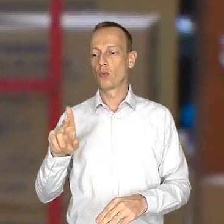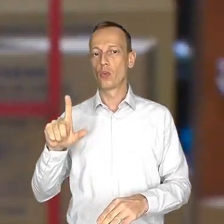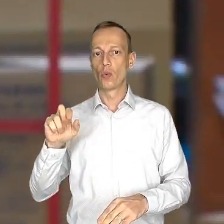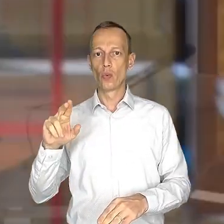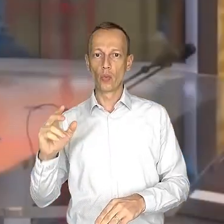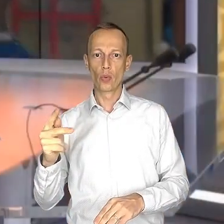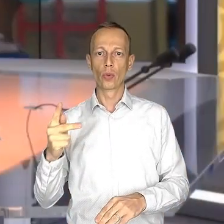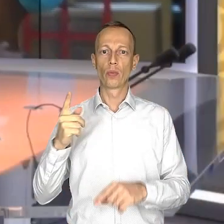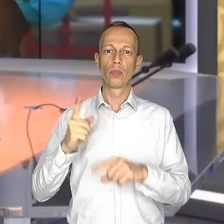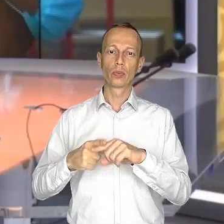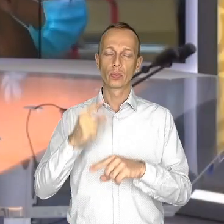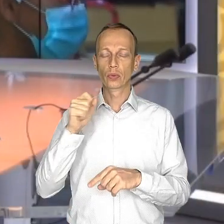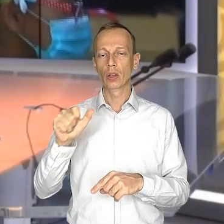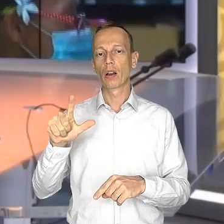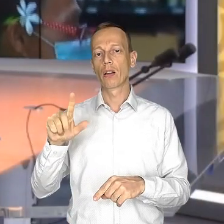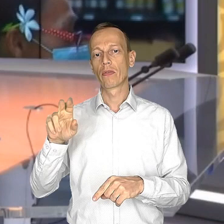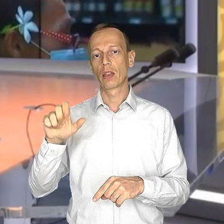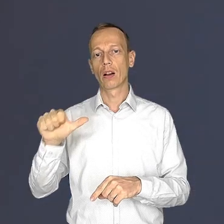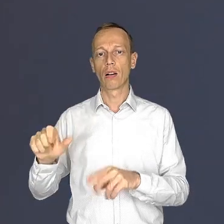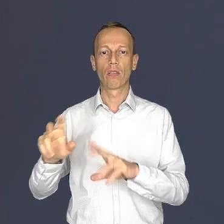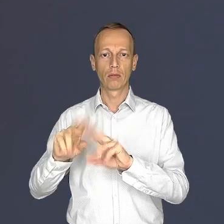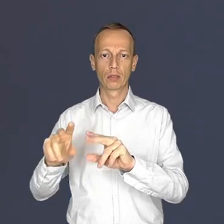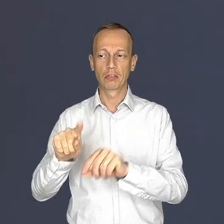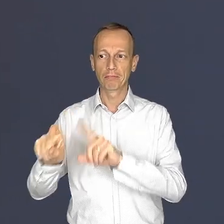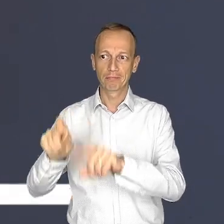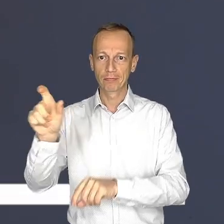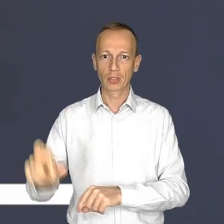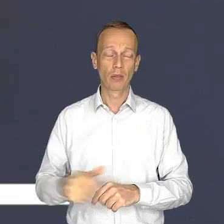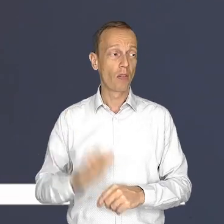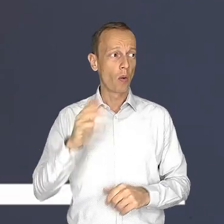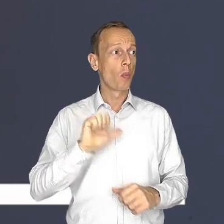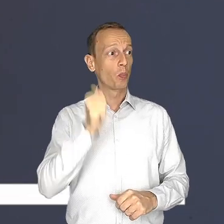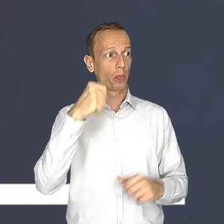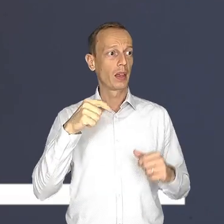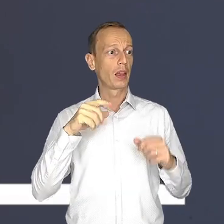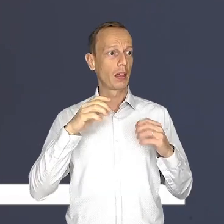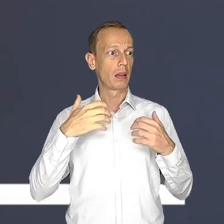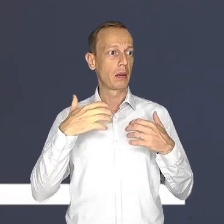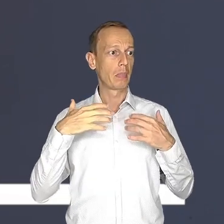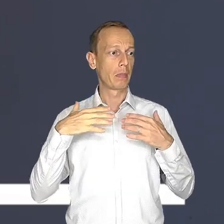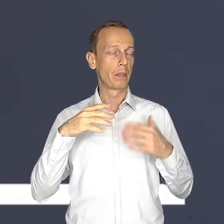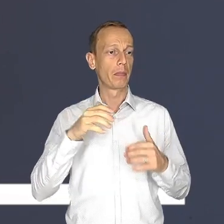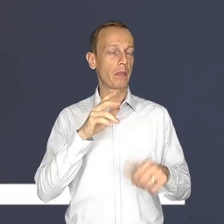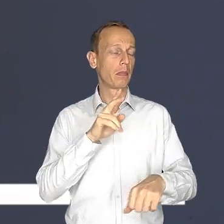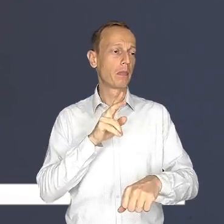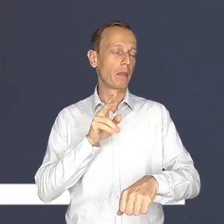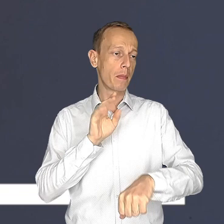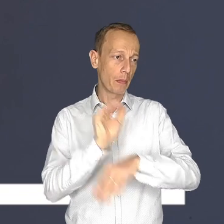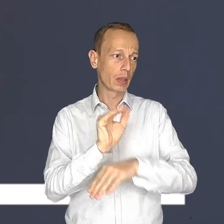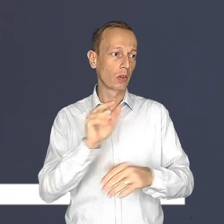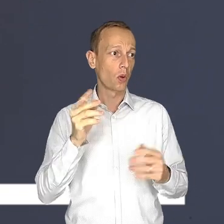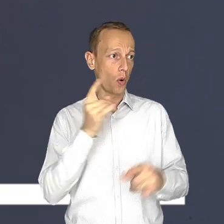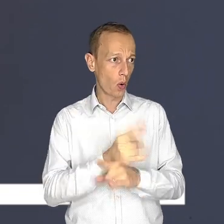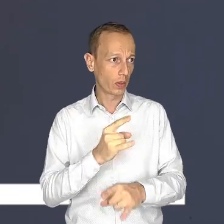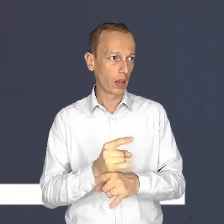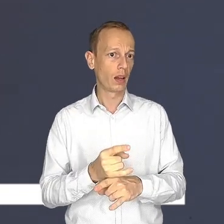Patita Savea. J'ai été premier maître d'hôtel, j'ai travaillé dans la restauration, dans l'hôtellerie. C'est pas moi